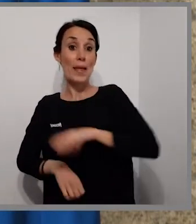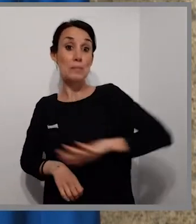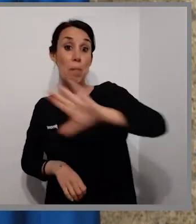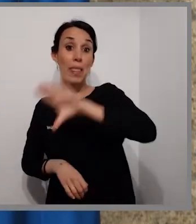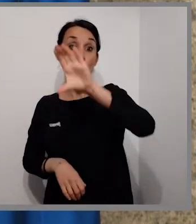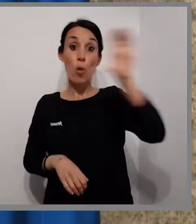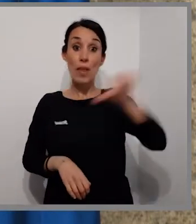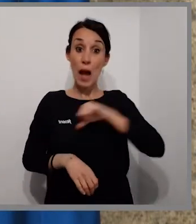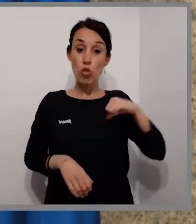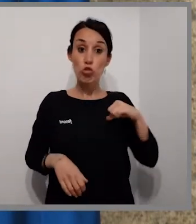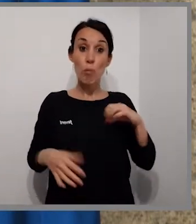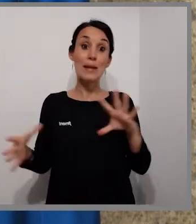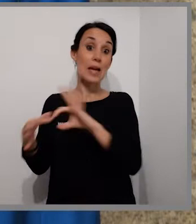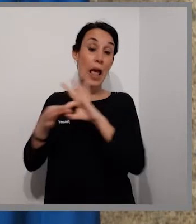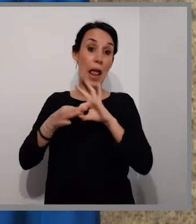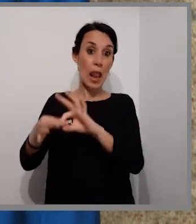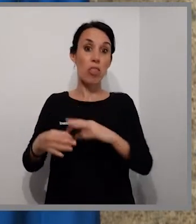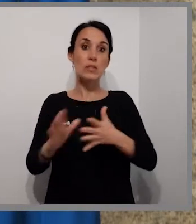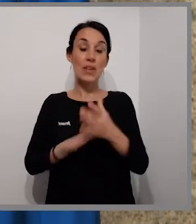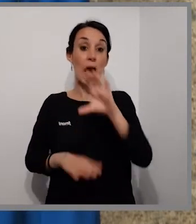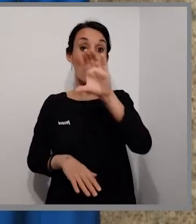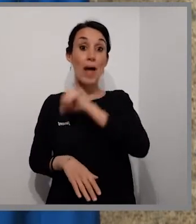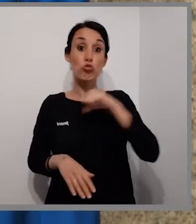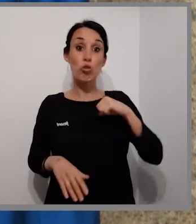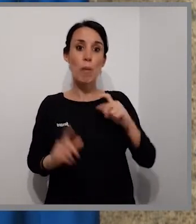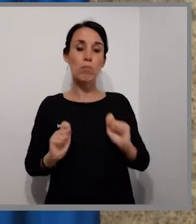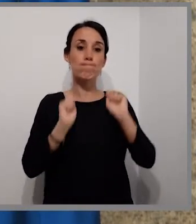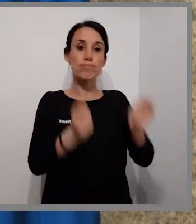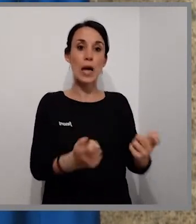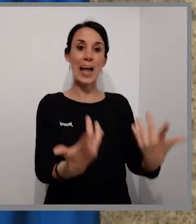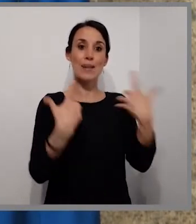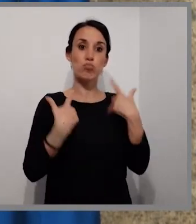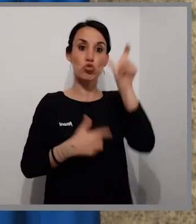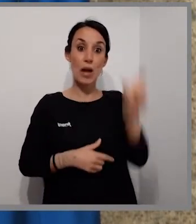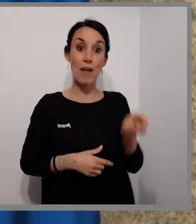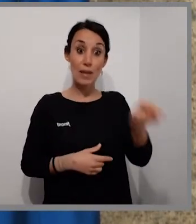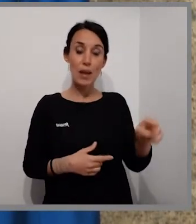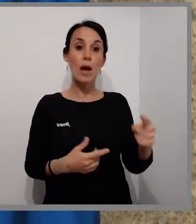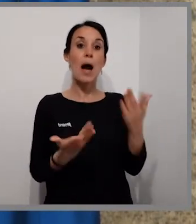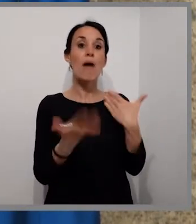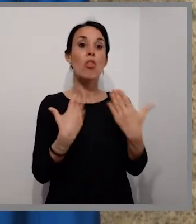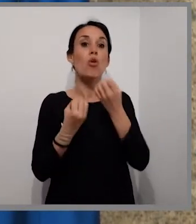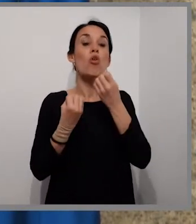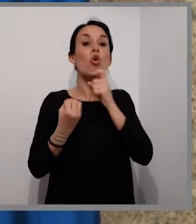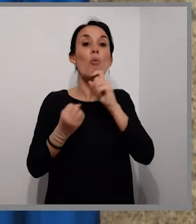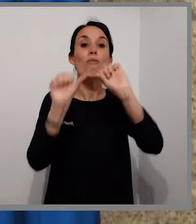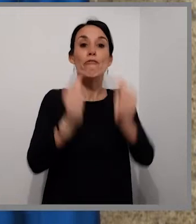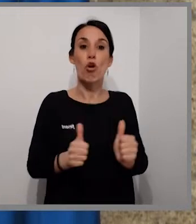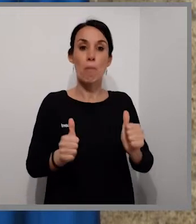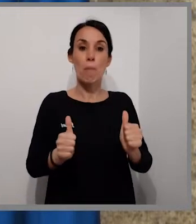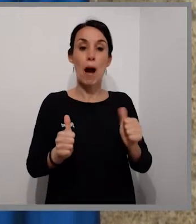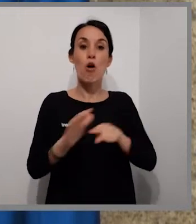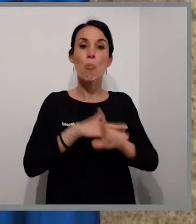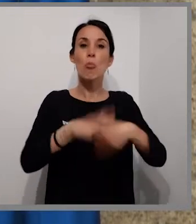i les comunitats autònomes i que cada comunitat autònoma nomeni un responsable per anar parlant ja de com se